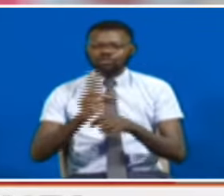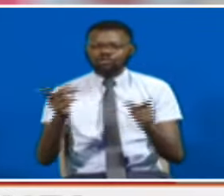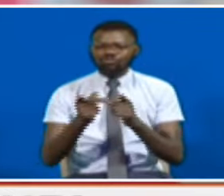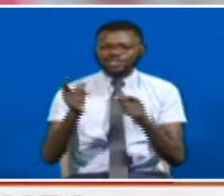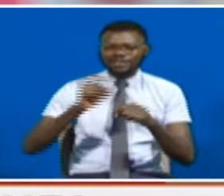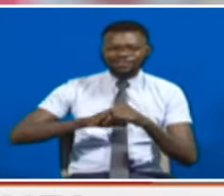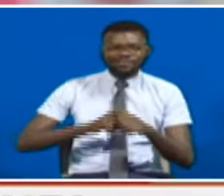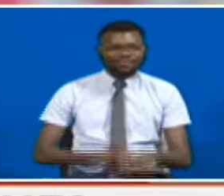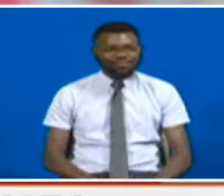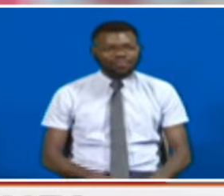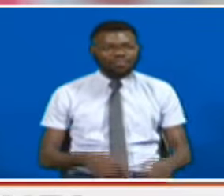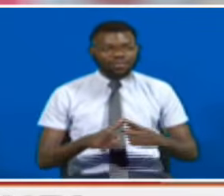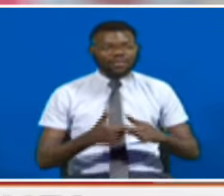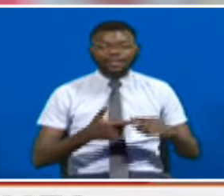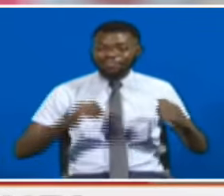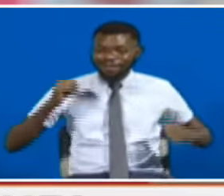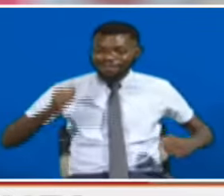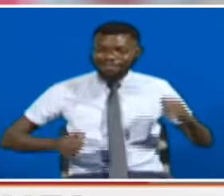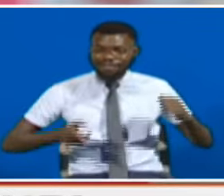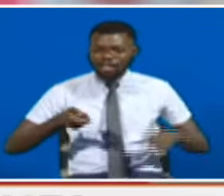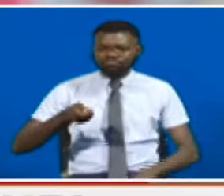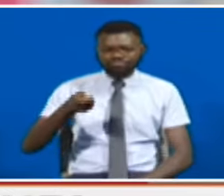tuweze tufsonge mbele na hizo marilles.